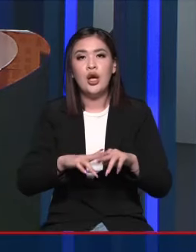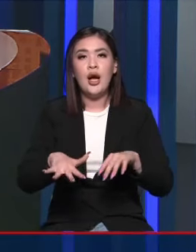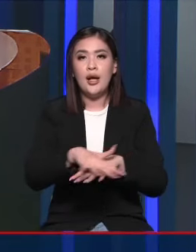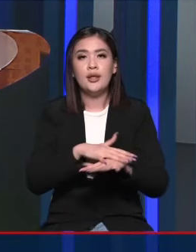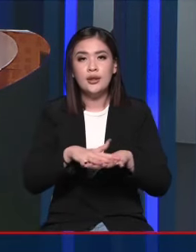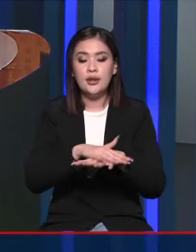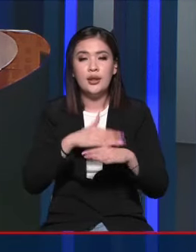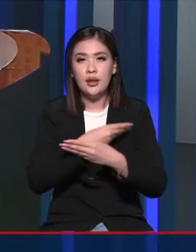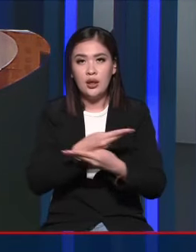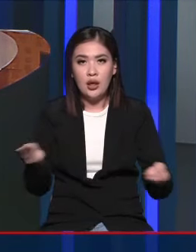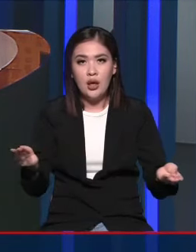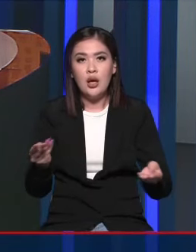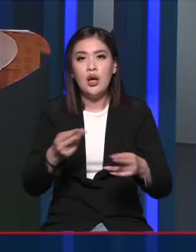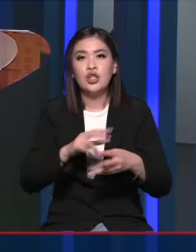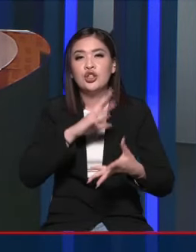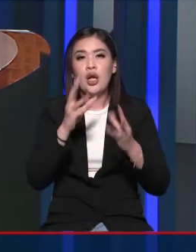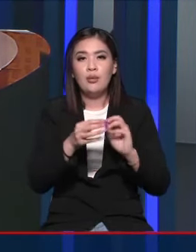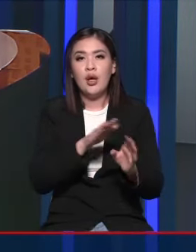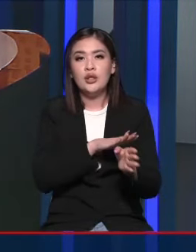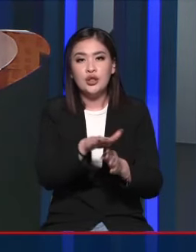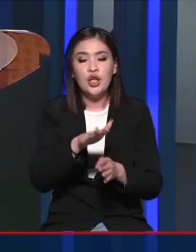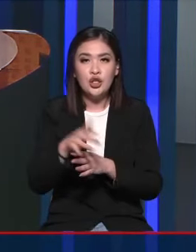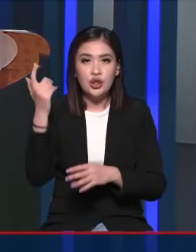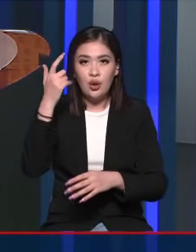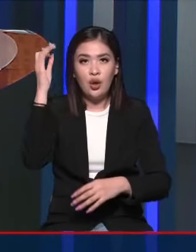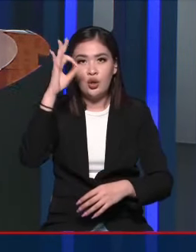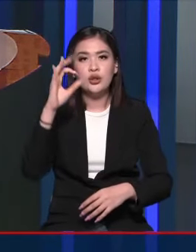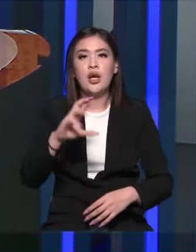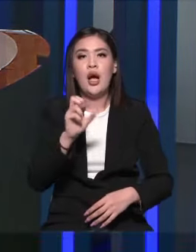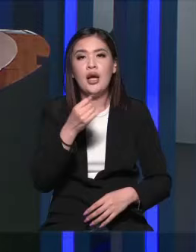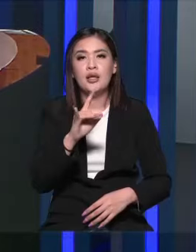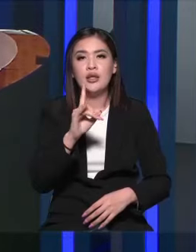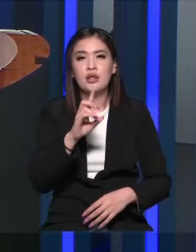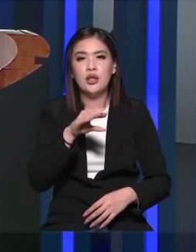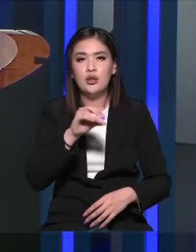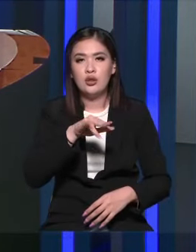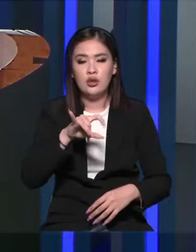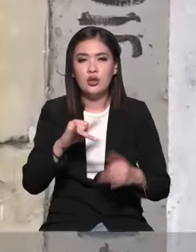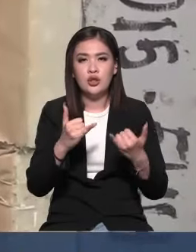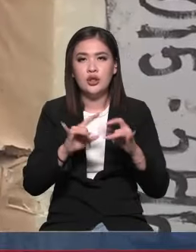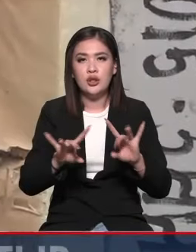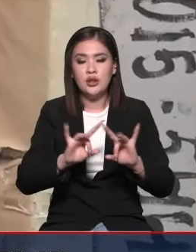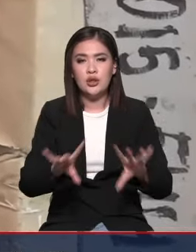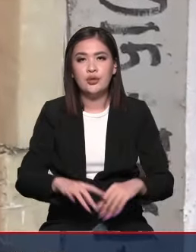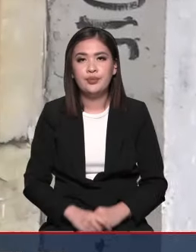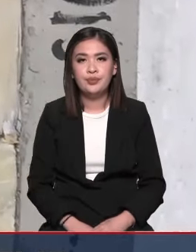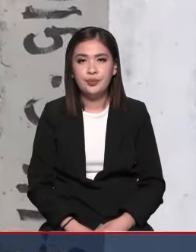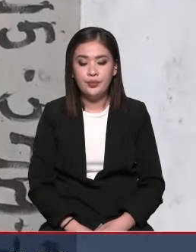игілігіне берілді. Жалпы аймақта атқарылып жатқан шаруалар жайында әріптесім Самат Қайырденұлы сабақтасын.